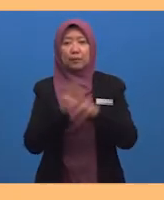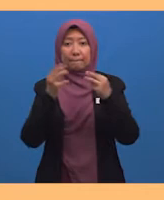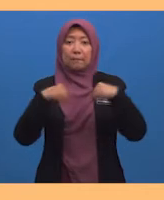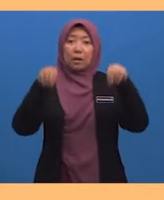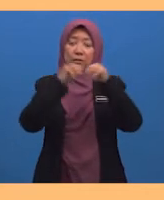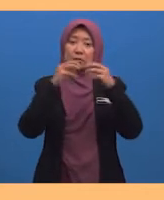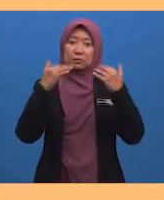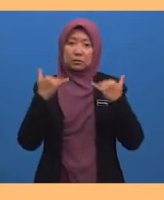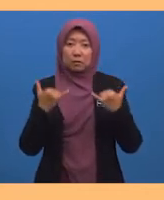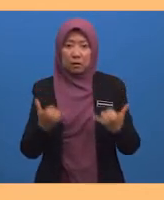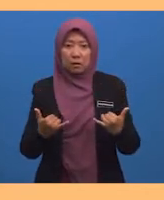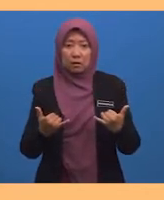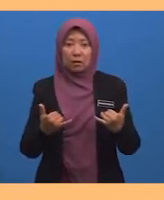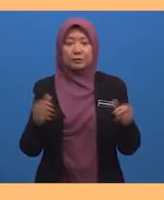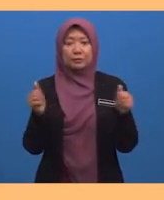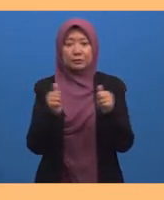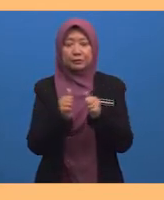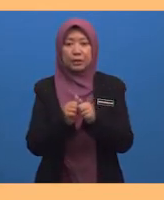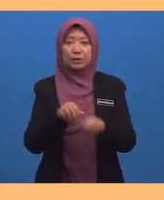zaman kegemilangan Aceh.